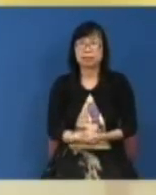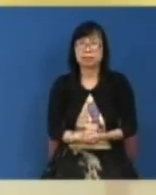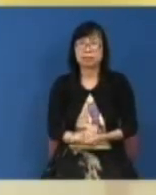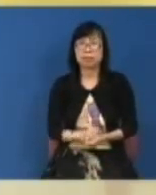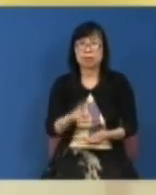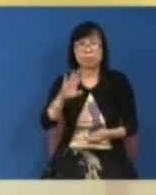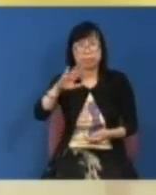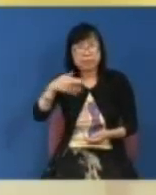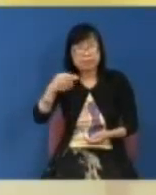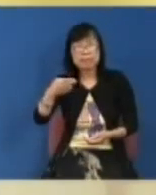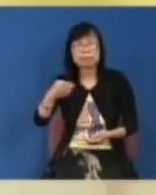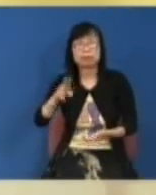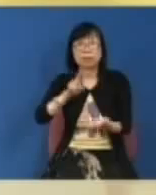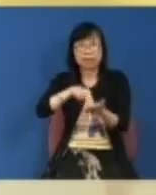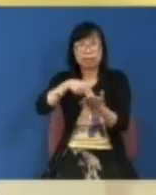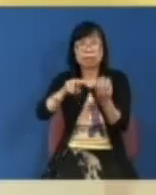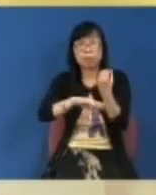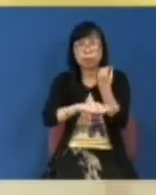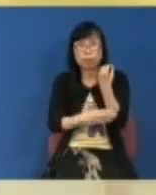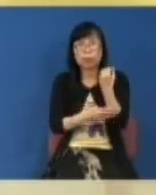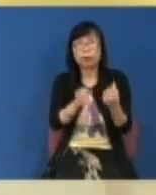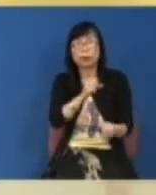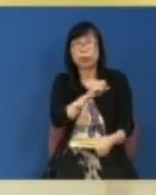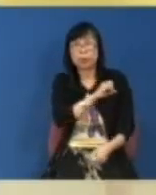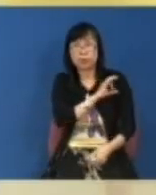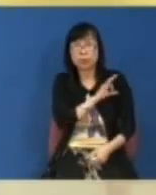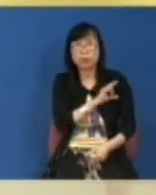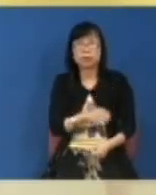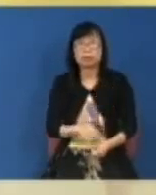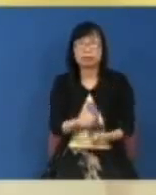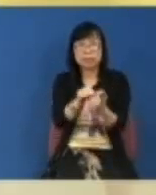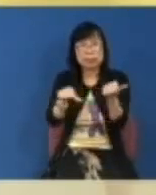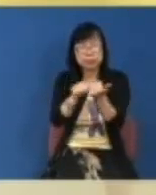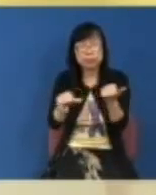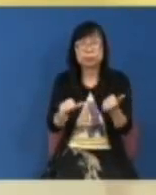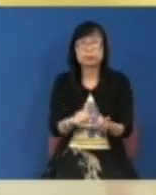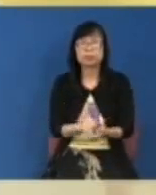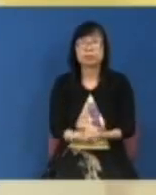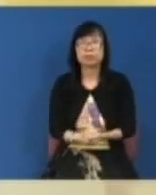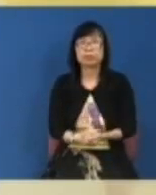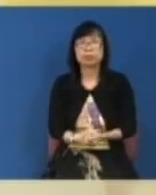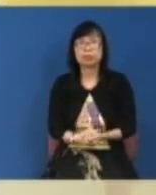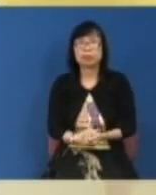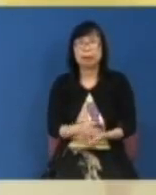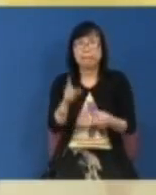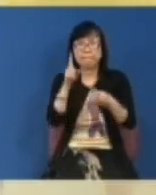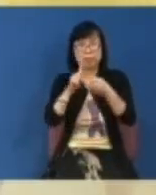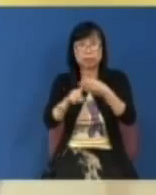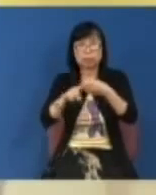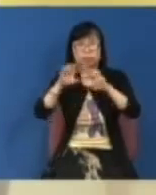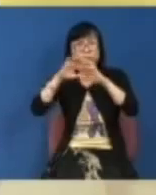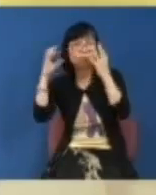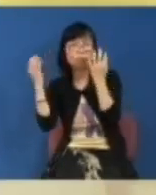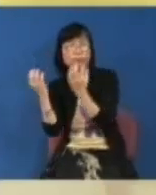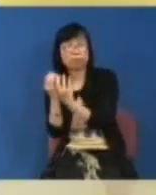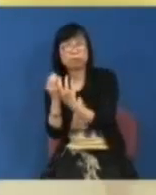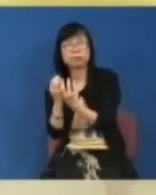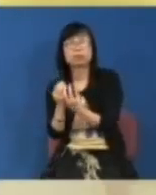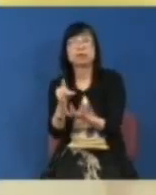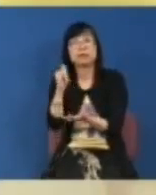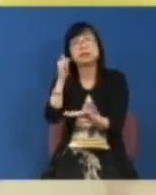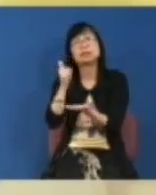立法會議員啦。如果就算唔係做咗第二個人做啦，即係 secure 咗民主黨嘅一席位啦，